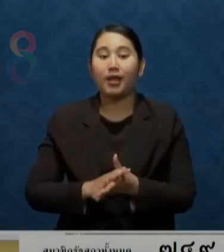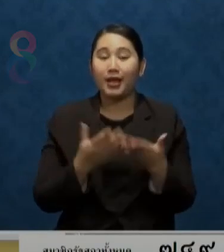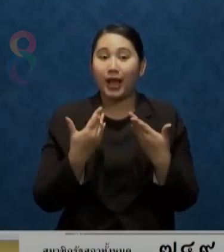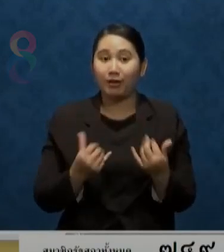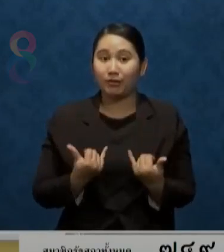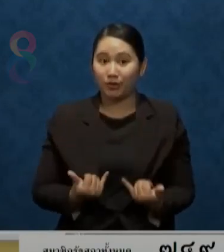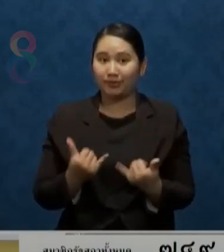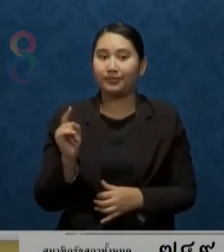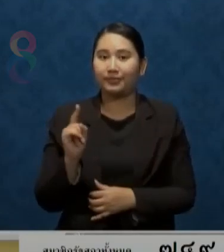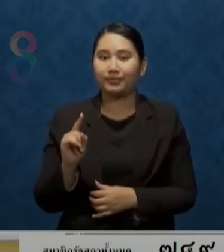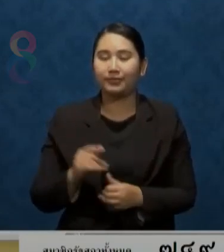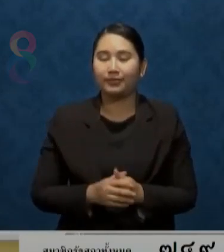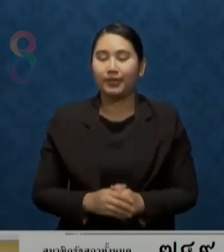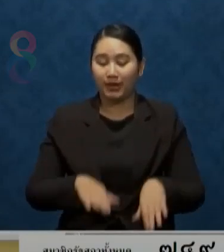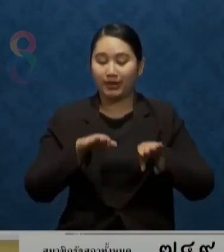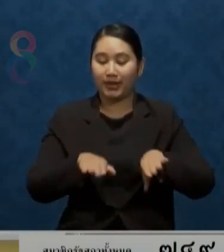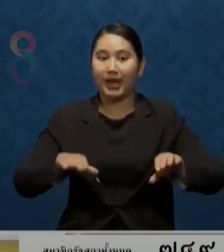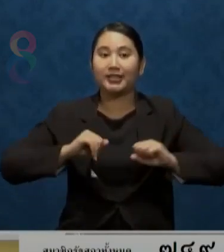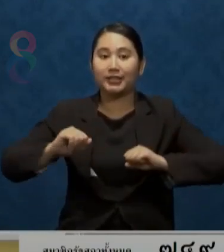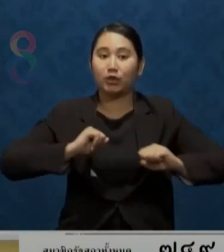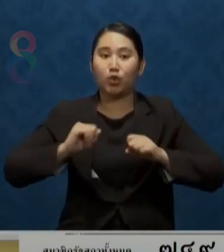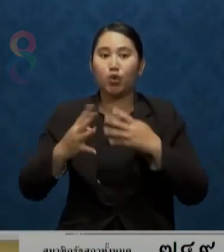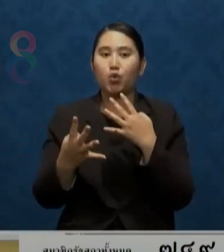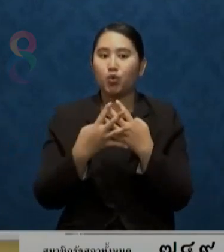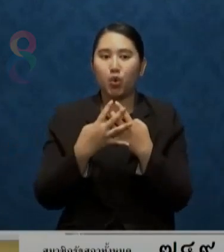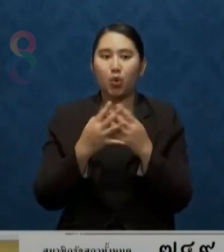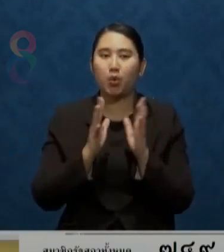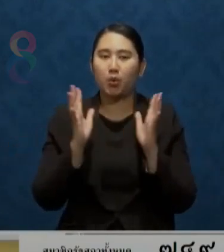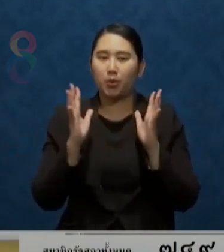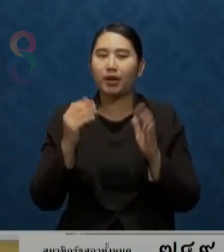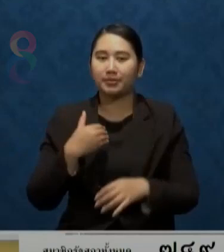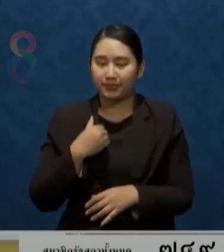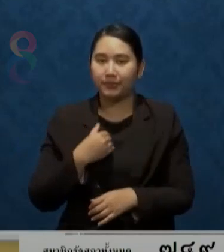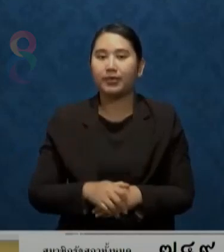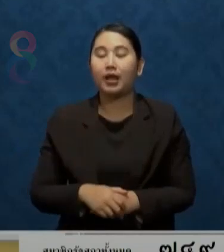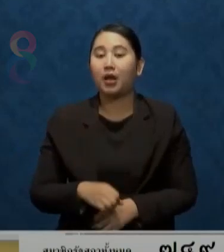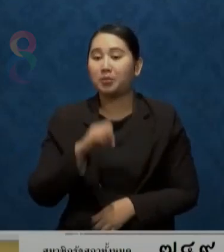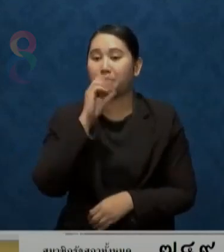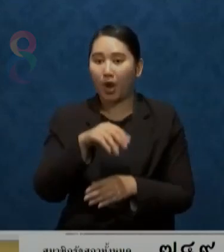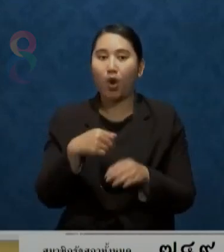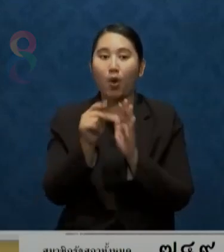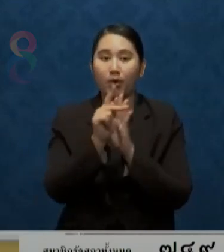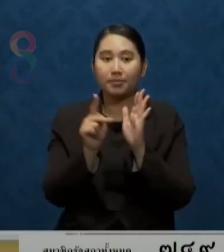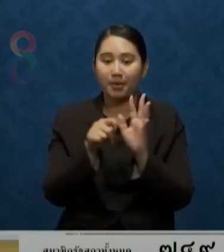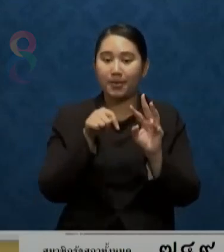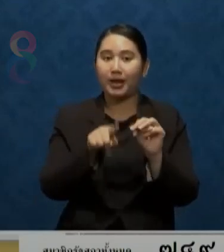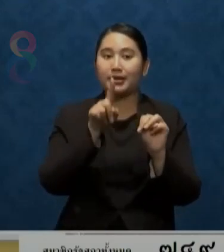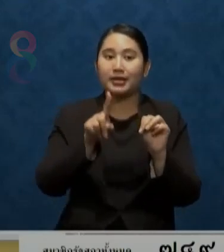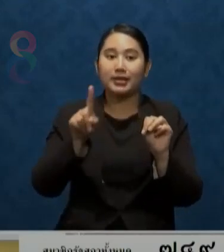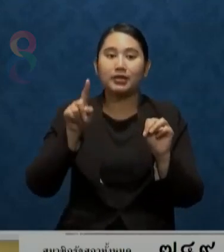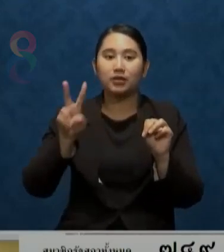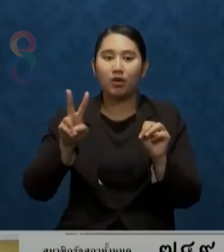พอมาตอนนี้ครับเด็กเยาวชนติดคุกติดตารางกันเยอะแยะมากมายท่านก็มาแก้มาตราเสนอแก้